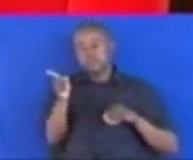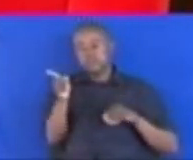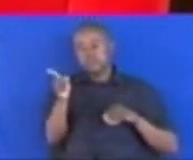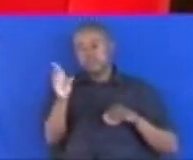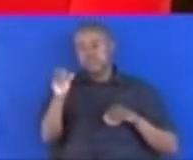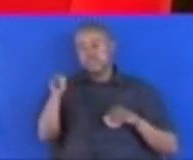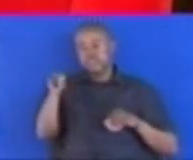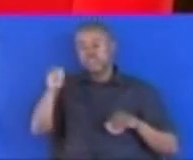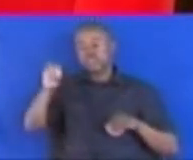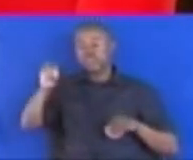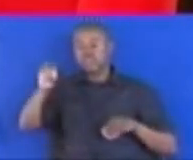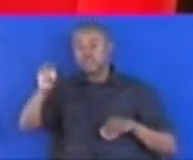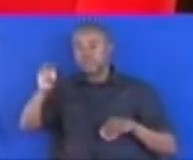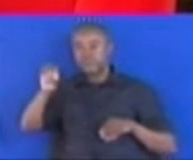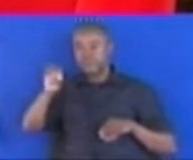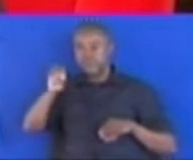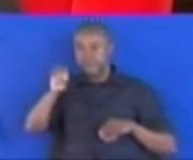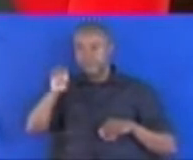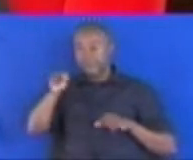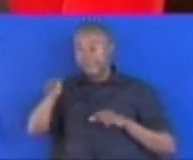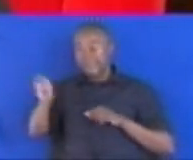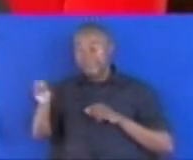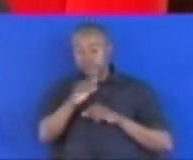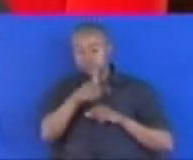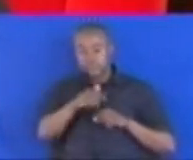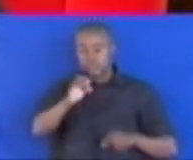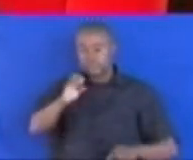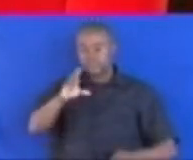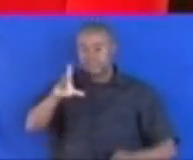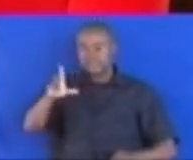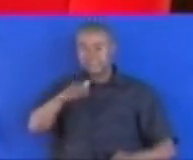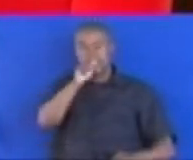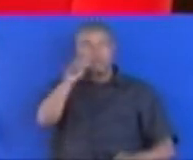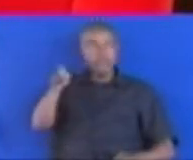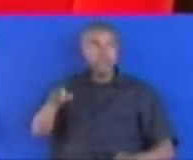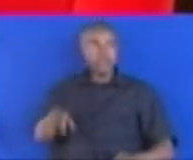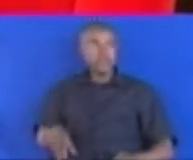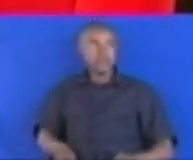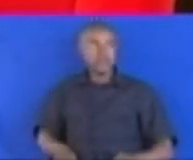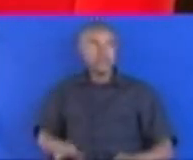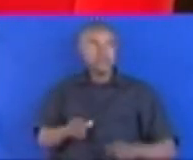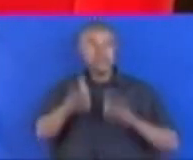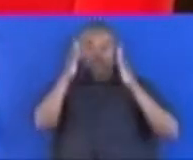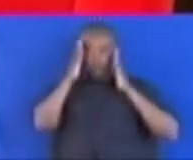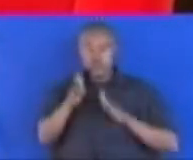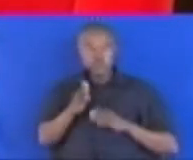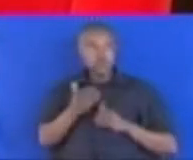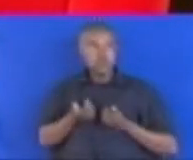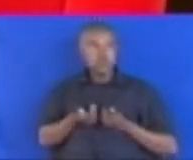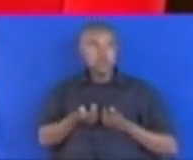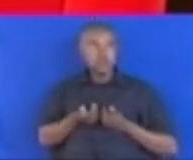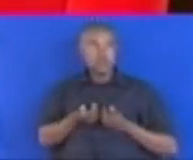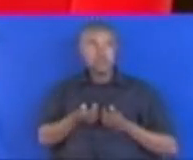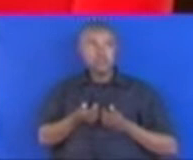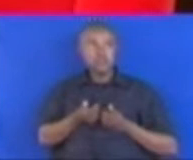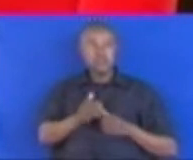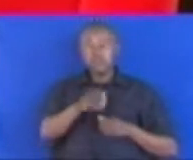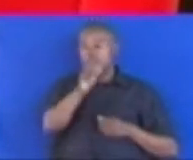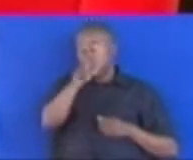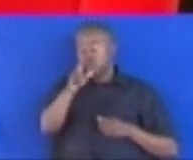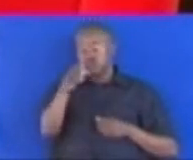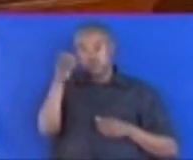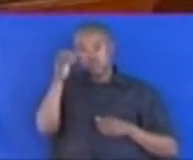genetic material za virus zinaingizwa kwenye seli ya mtu. Mheshimiwa Naibu Spika, utu wa mtu, tofauti ya mtu na